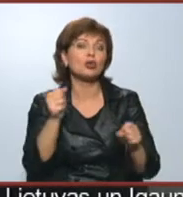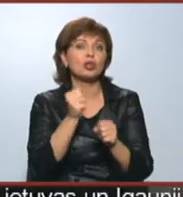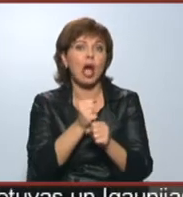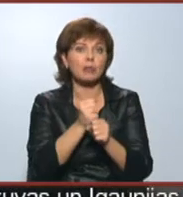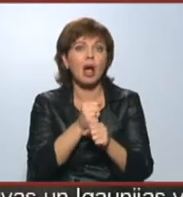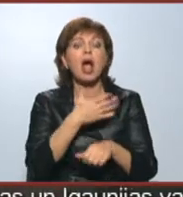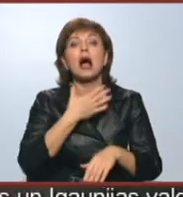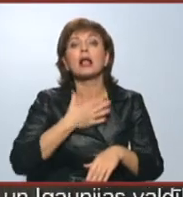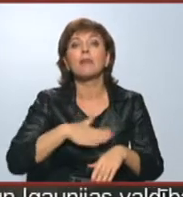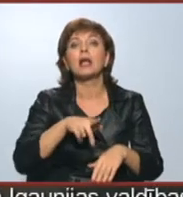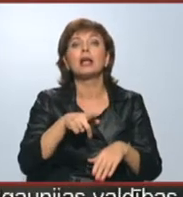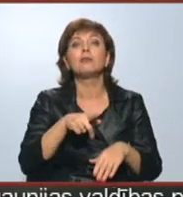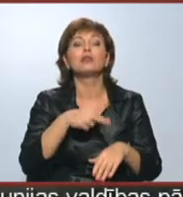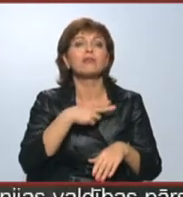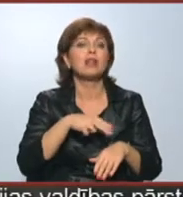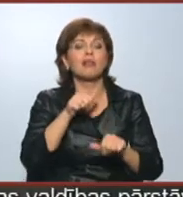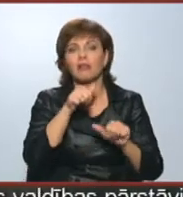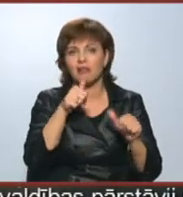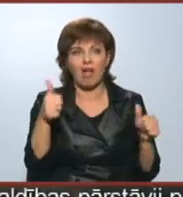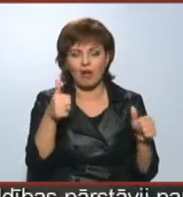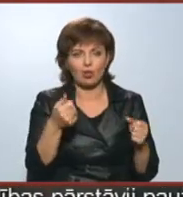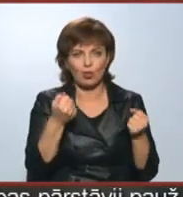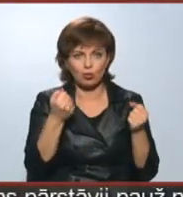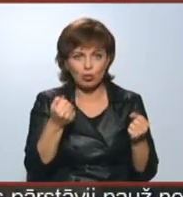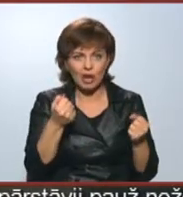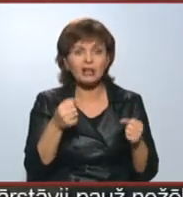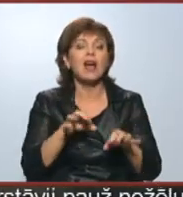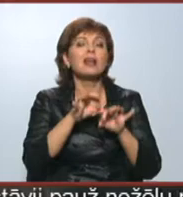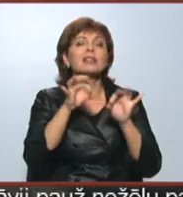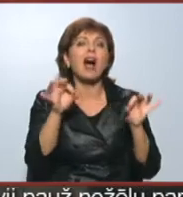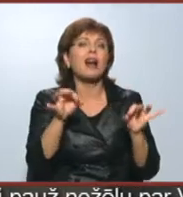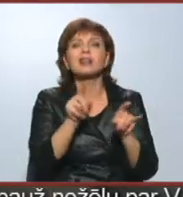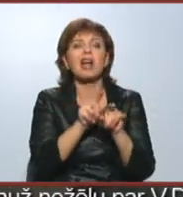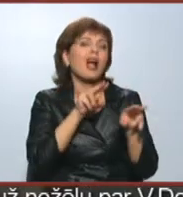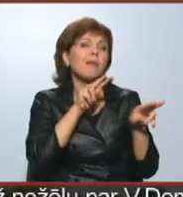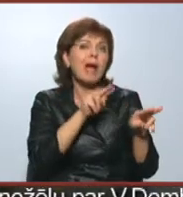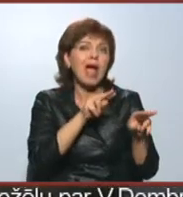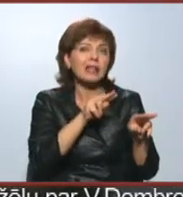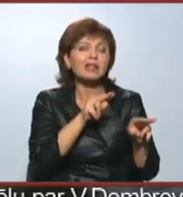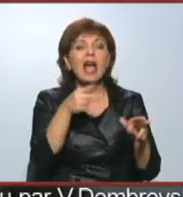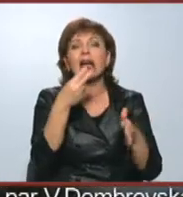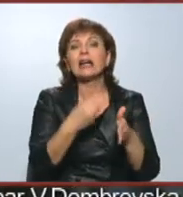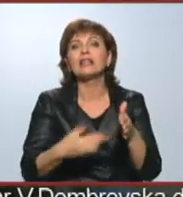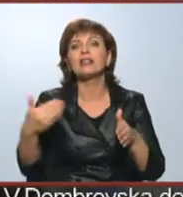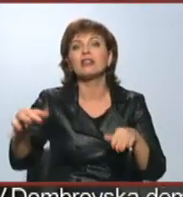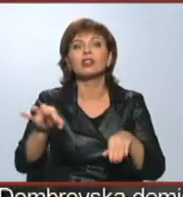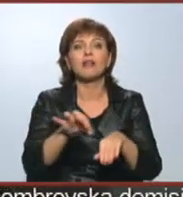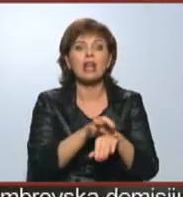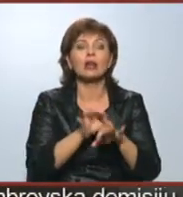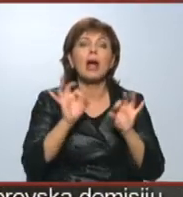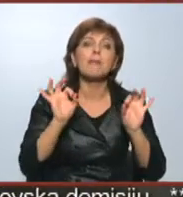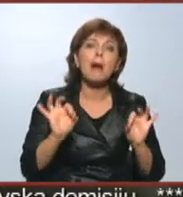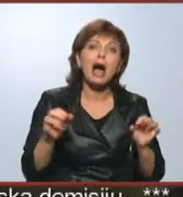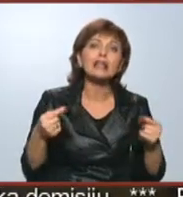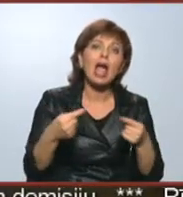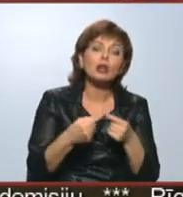viņi nevar uzturēt. Pulces sieva uzskata, ka sākšās raganu medības, kurās kritis viņas vīrs, taču patiesos iemeslus vēl ar